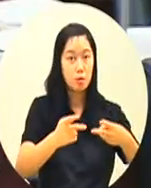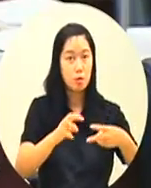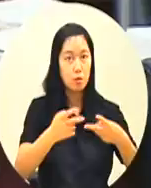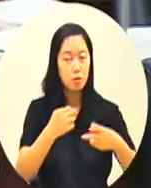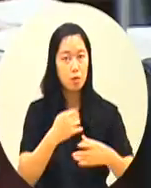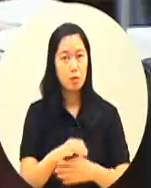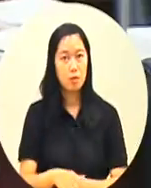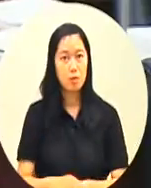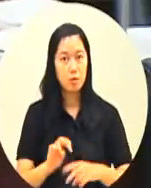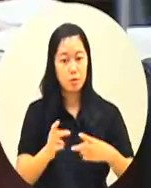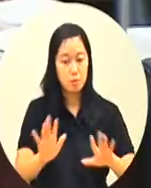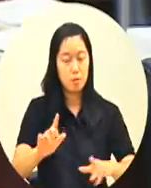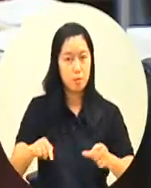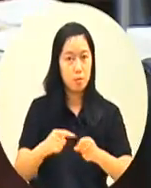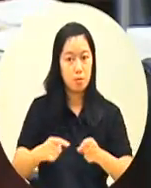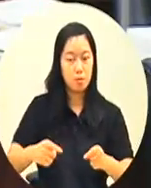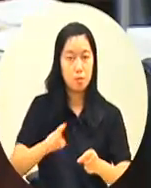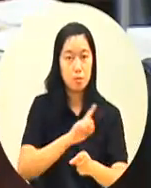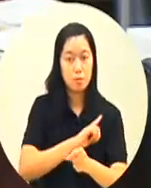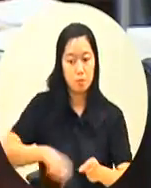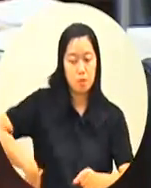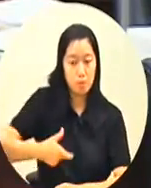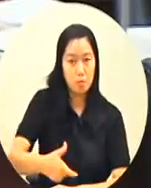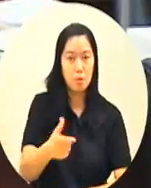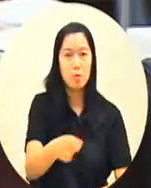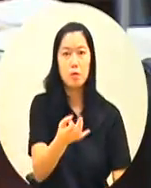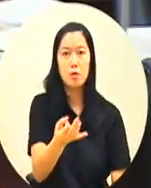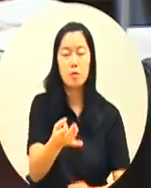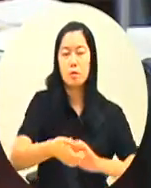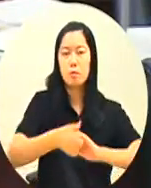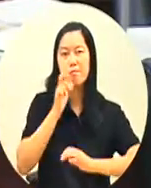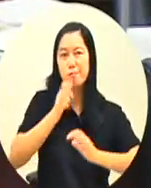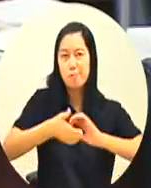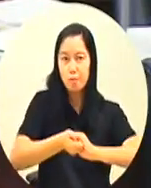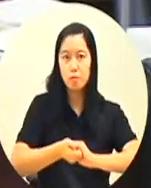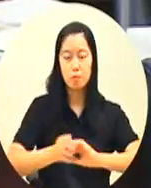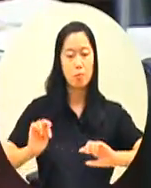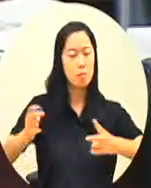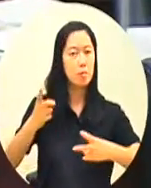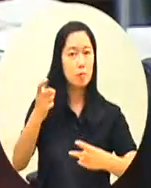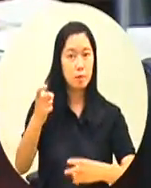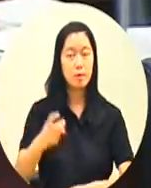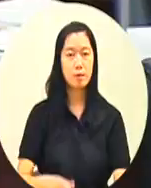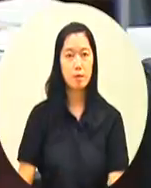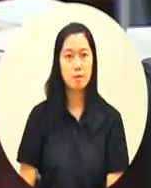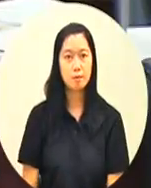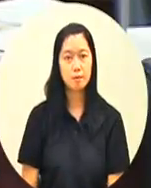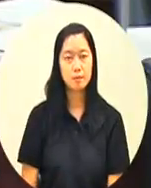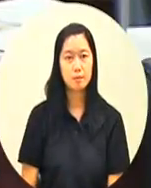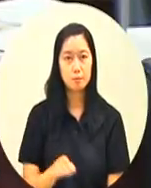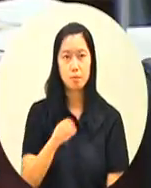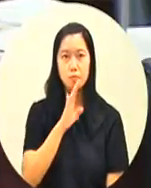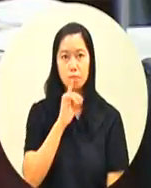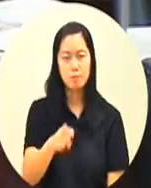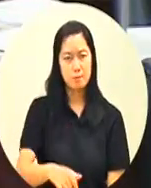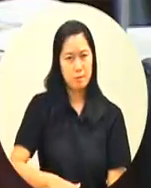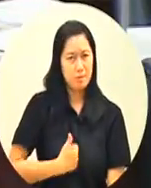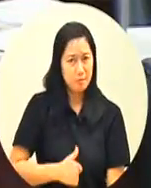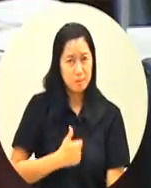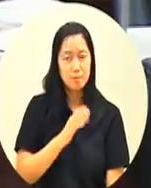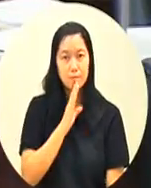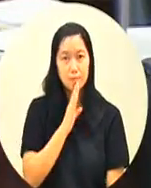是今年要交多少钱，这已经是私底下给，一定没得改善了。这是一个很残酷的事